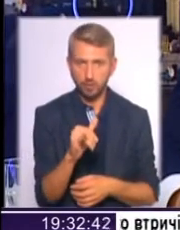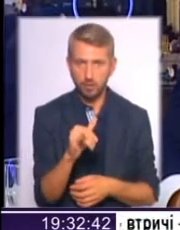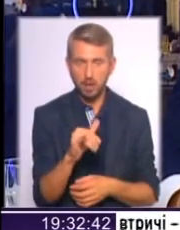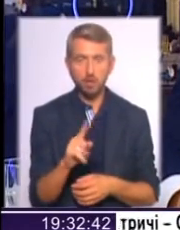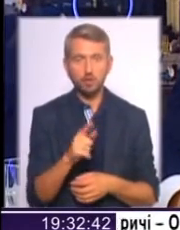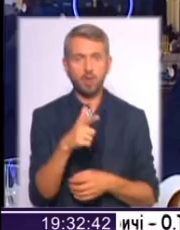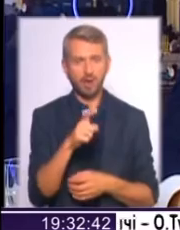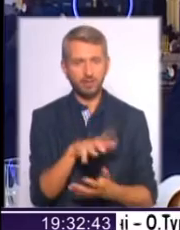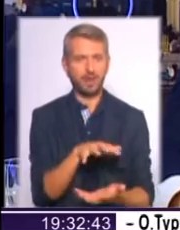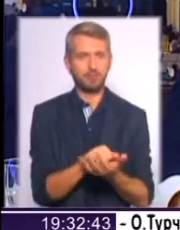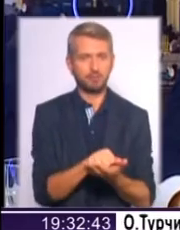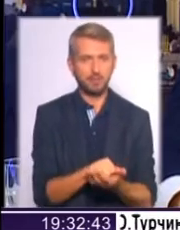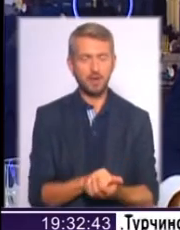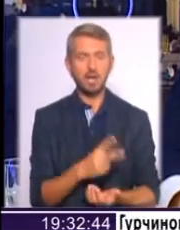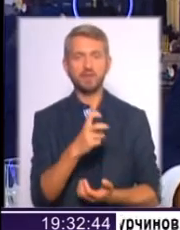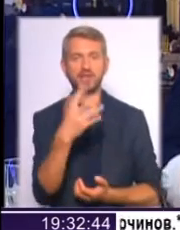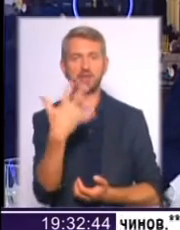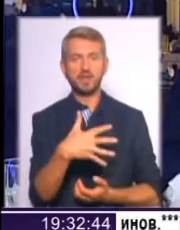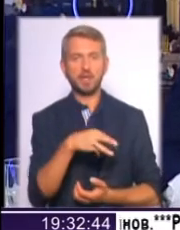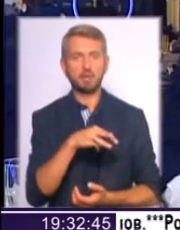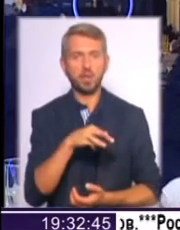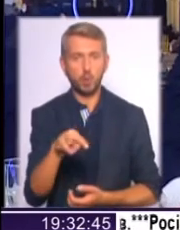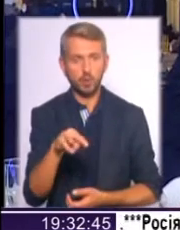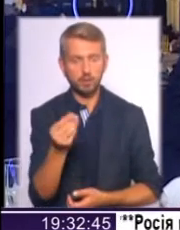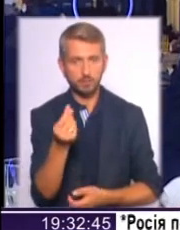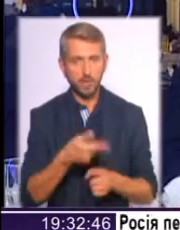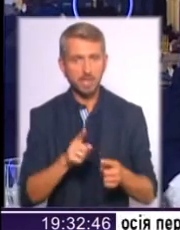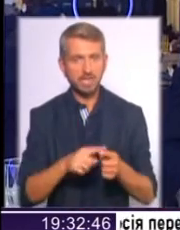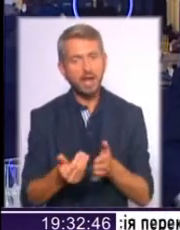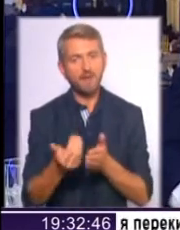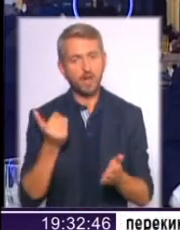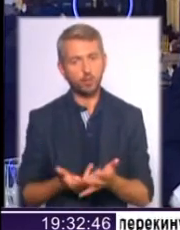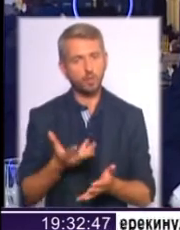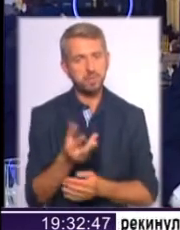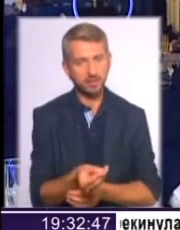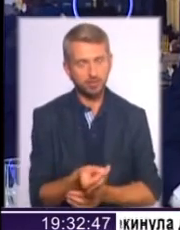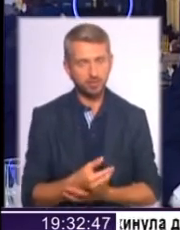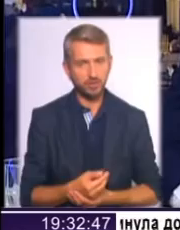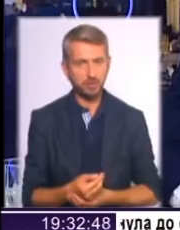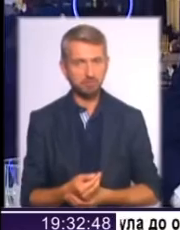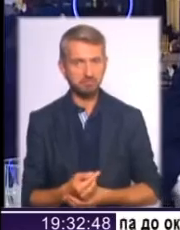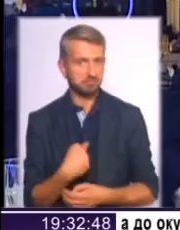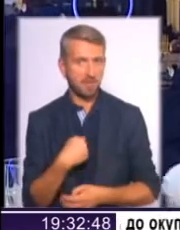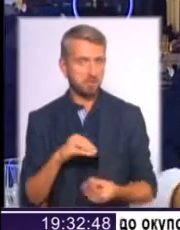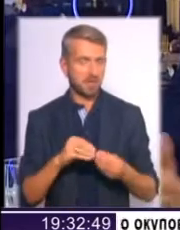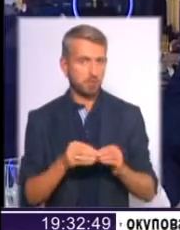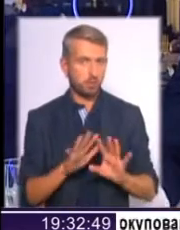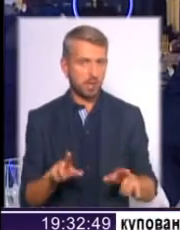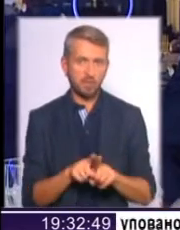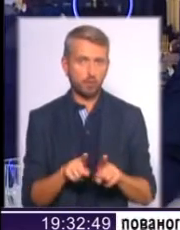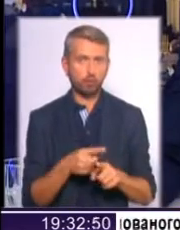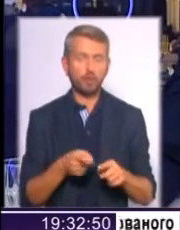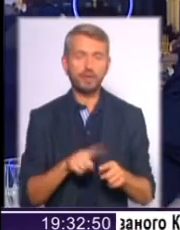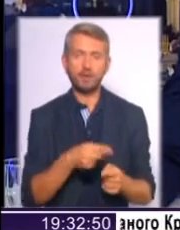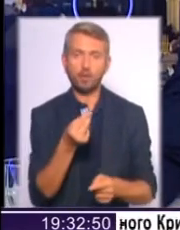газ. 250 мільйонів – це авансовий платіж. Для нас це не є проблемою, тому що все одно ці